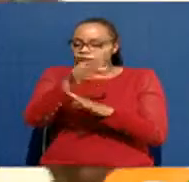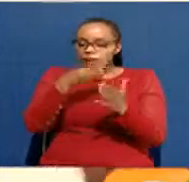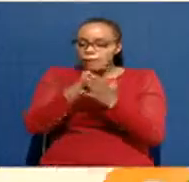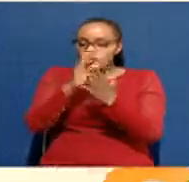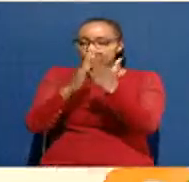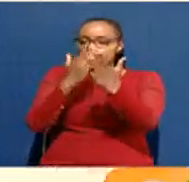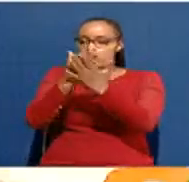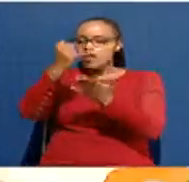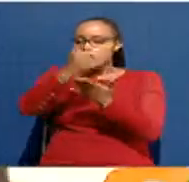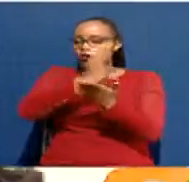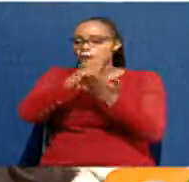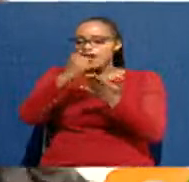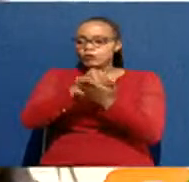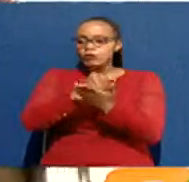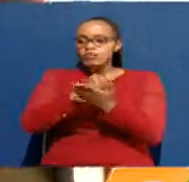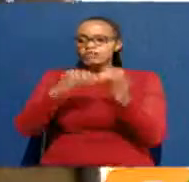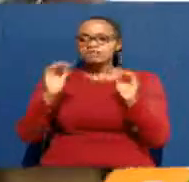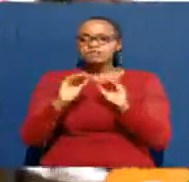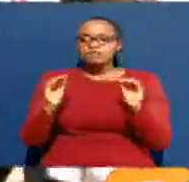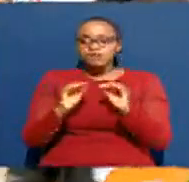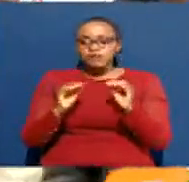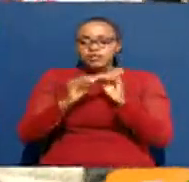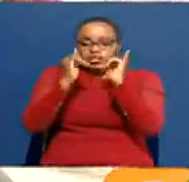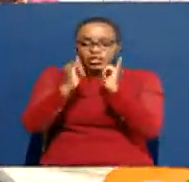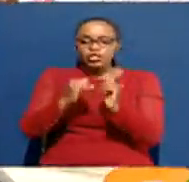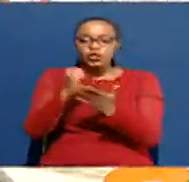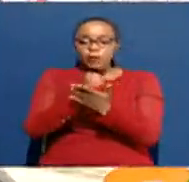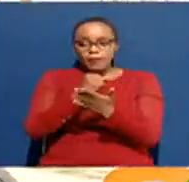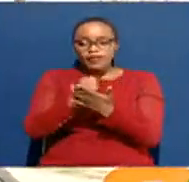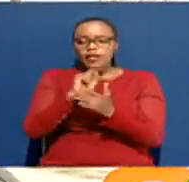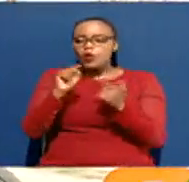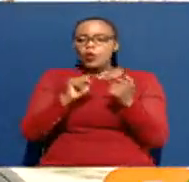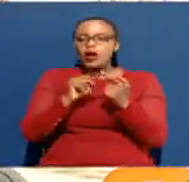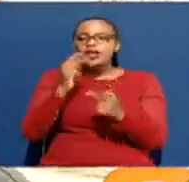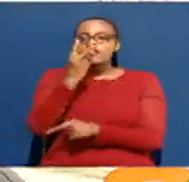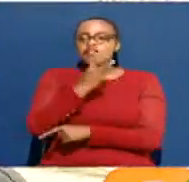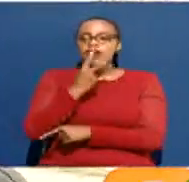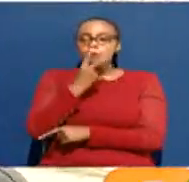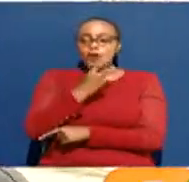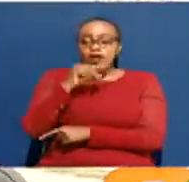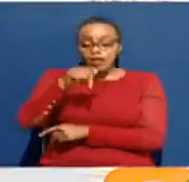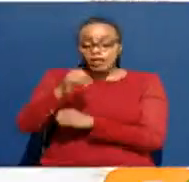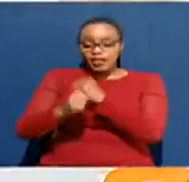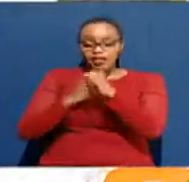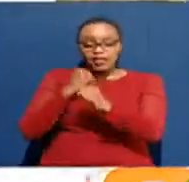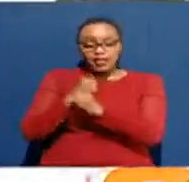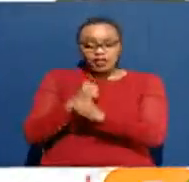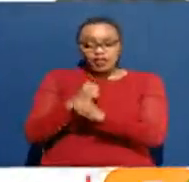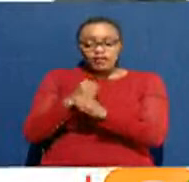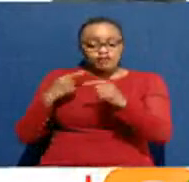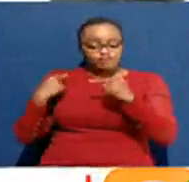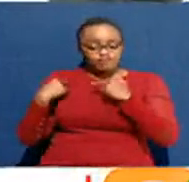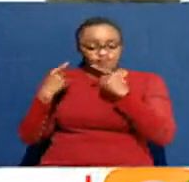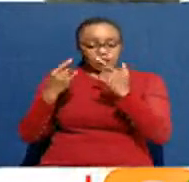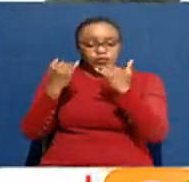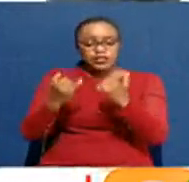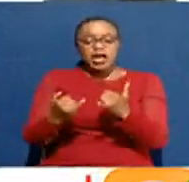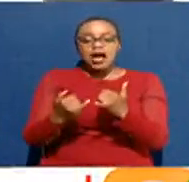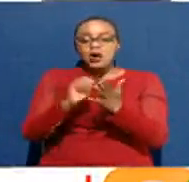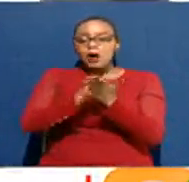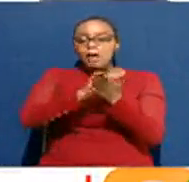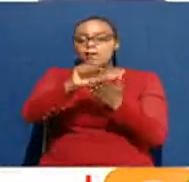ku apply for passport. Nilikuwa nimelinew passport February this year. Na wadi wa leo